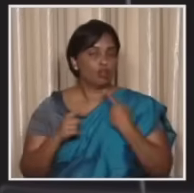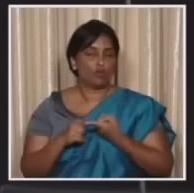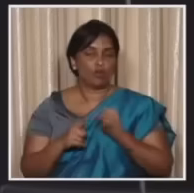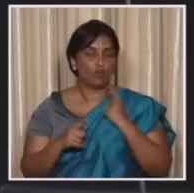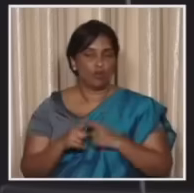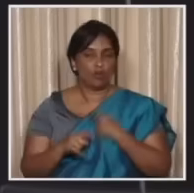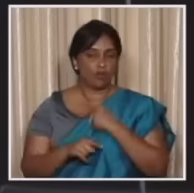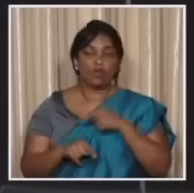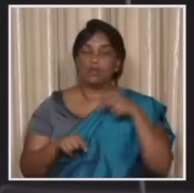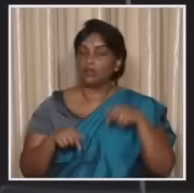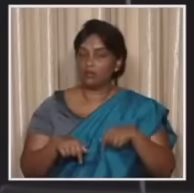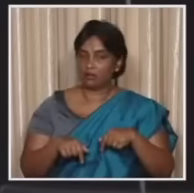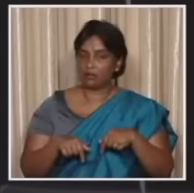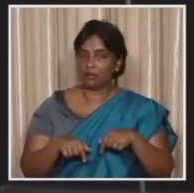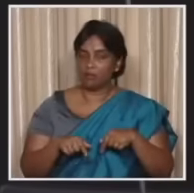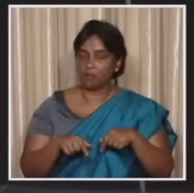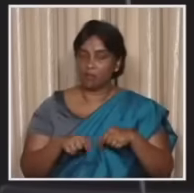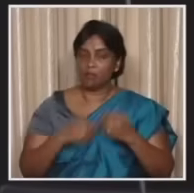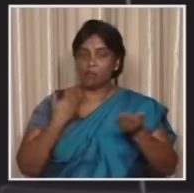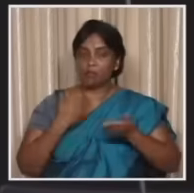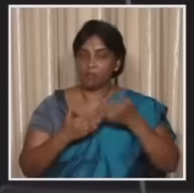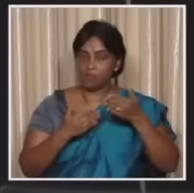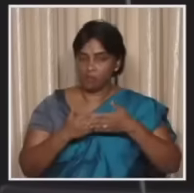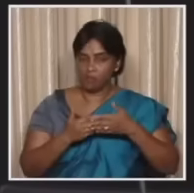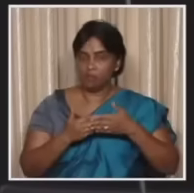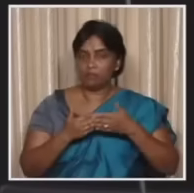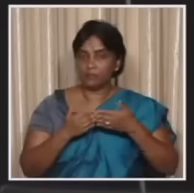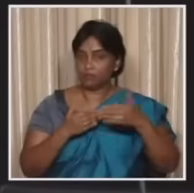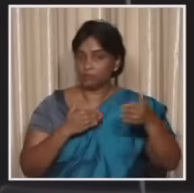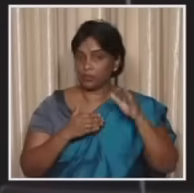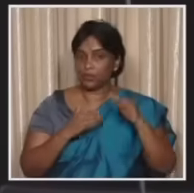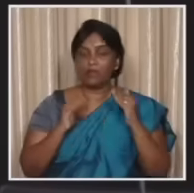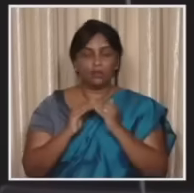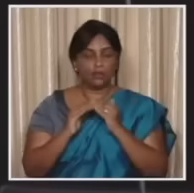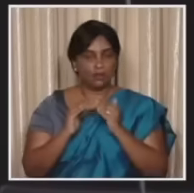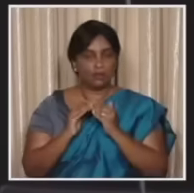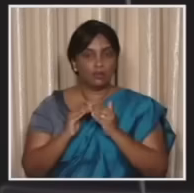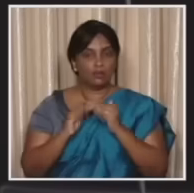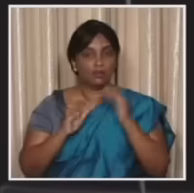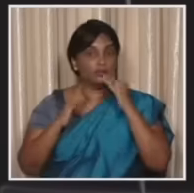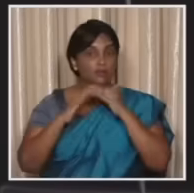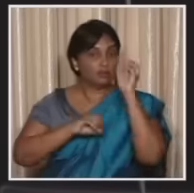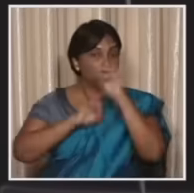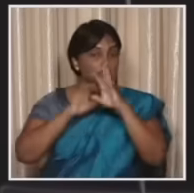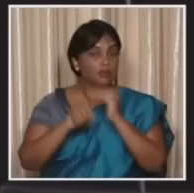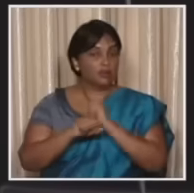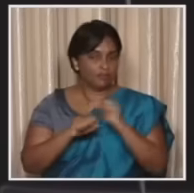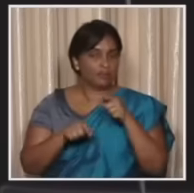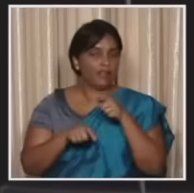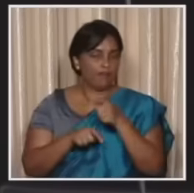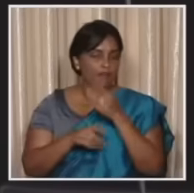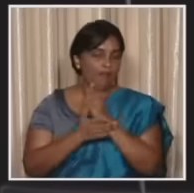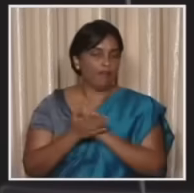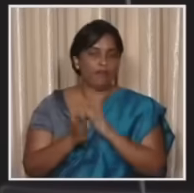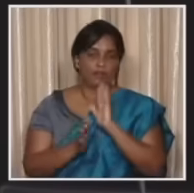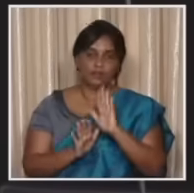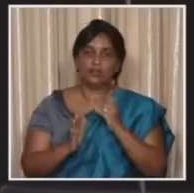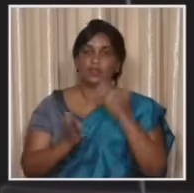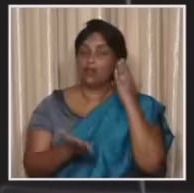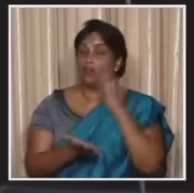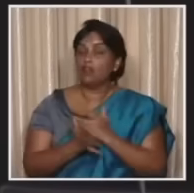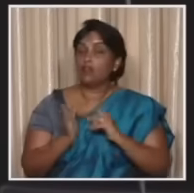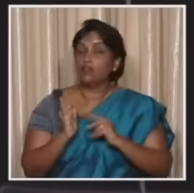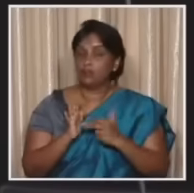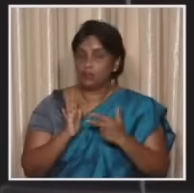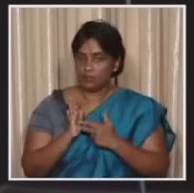උදාහරණයකට දැනට මේ ඉදි කරපු ගෙවල් වල පදිංචි නොකරපු ප්‍රමාණයක් තියෙන එක වෙනම කතාවක්. දැන් නවත්තපු